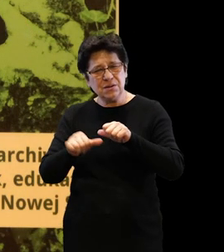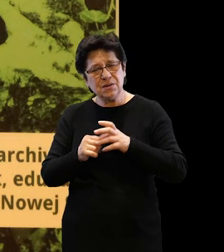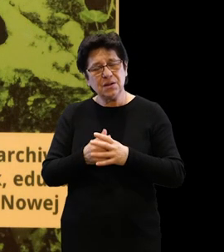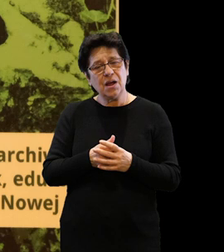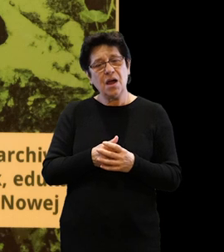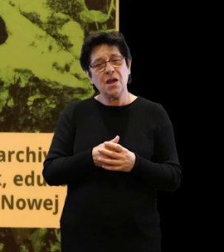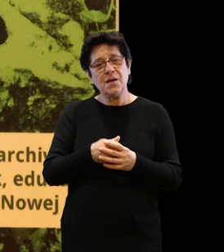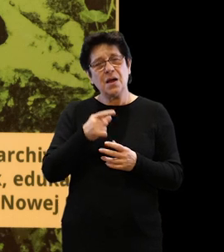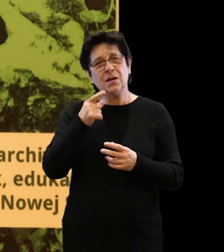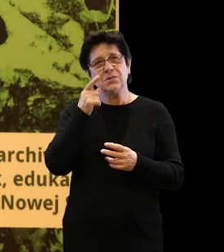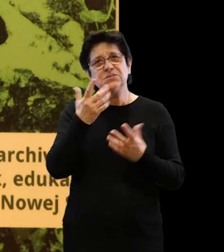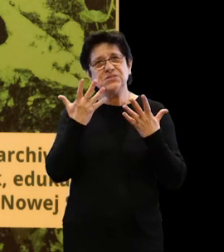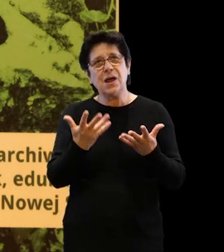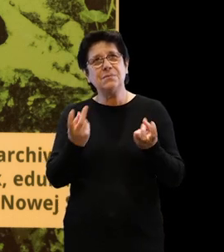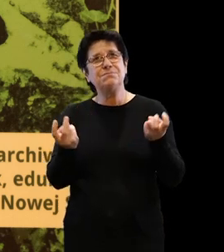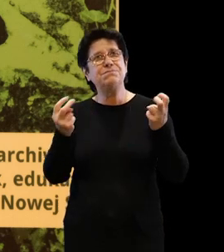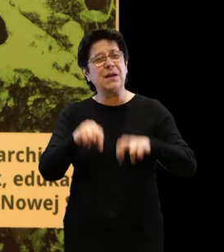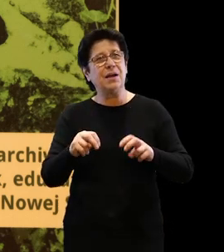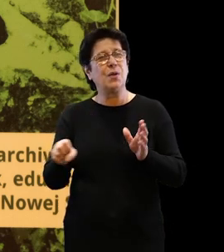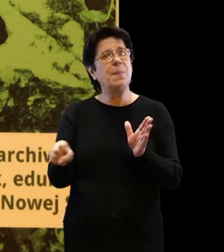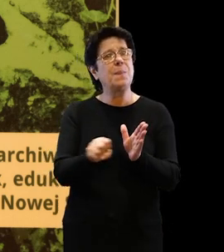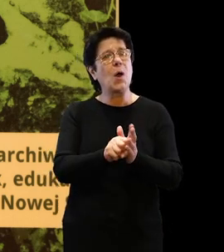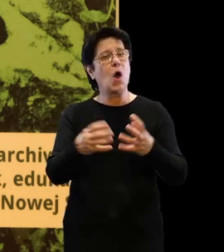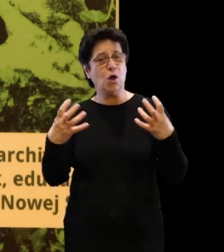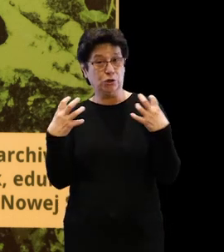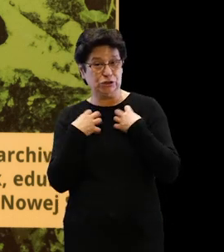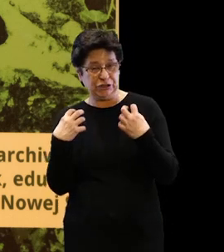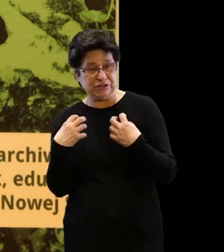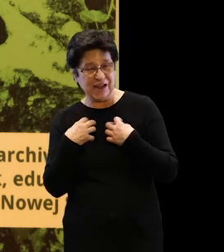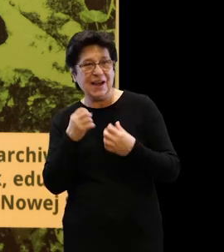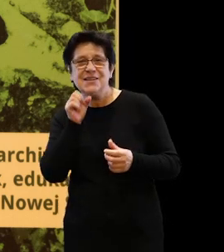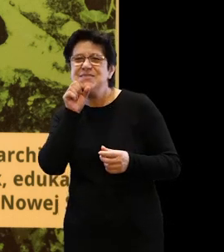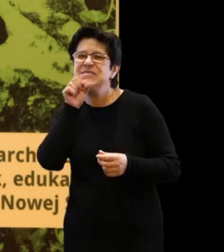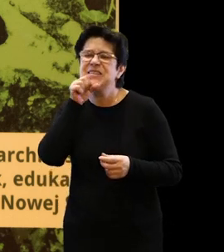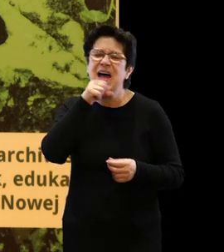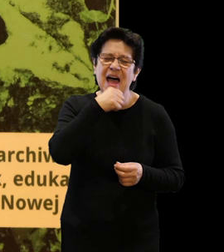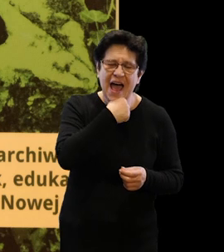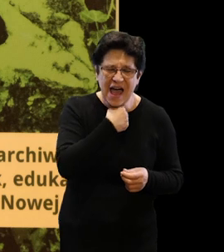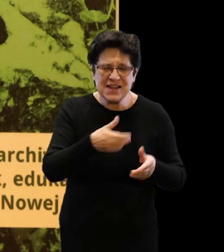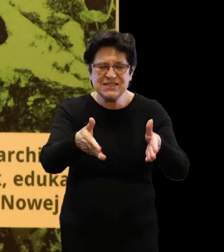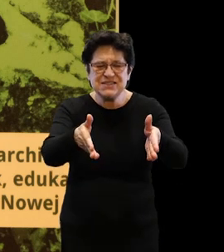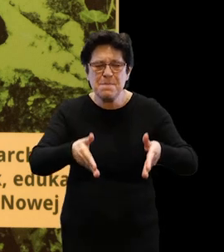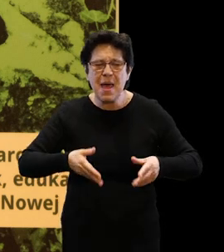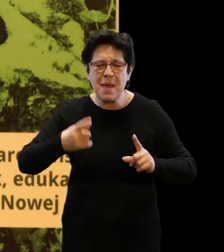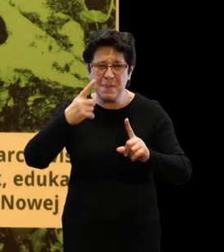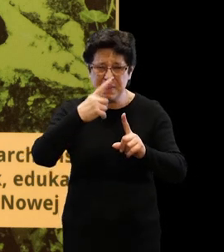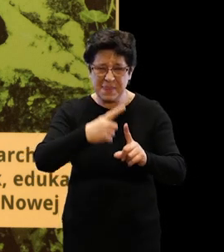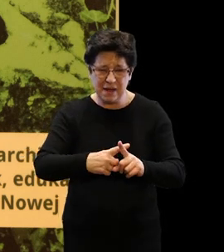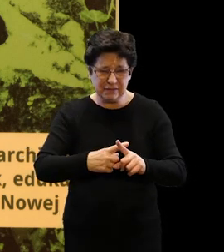powiedzieć wskrzeszający ewangelicki cmentarz ponieważ te cmentarze przez wiele wiele lat były